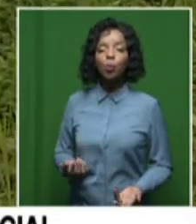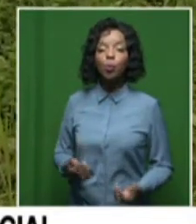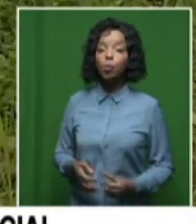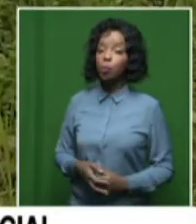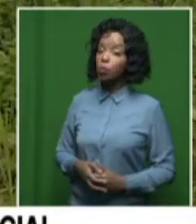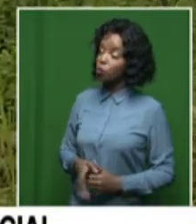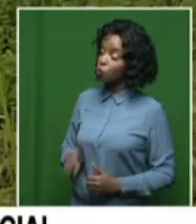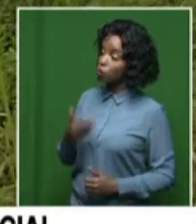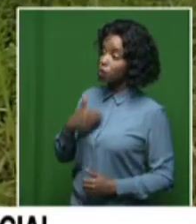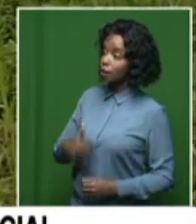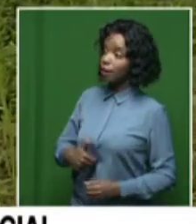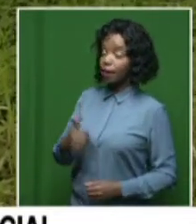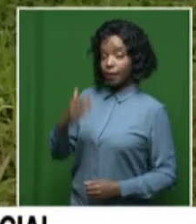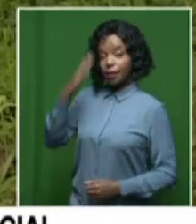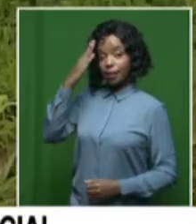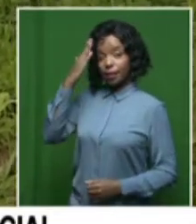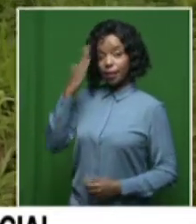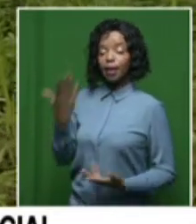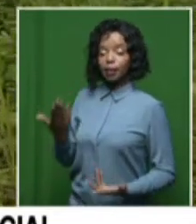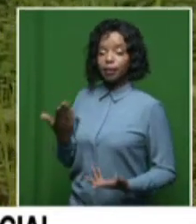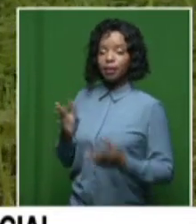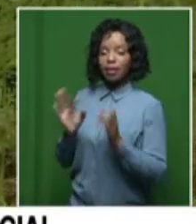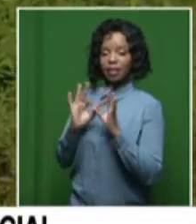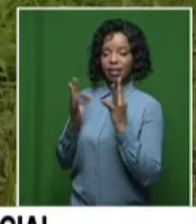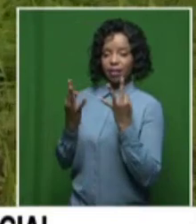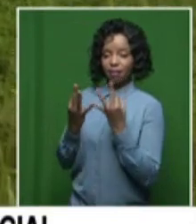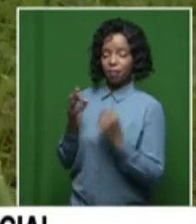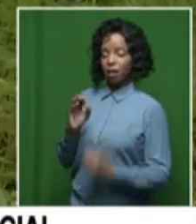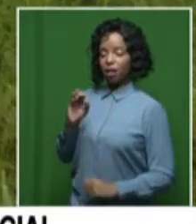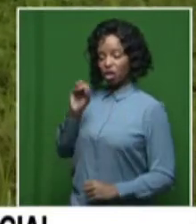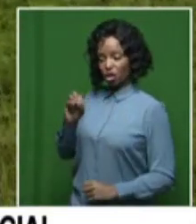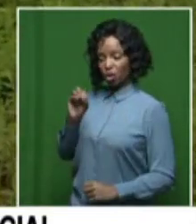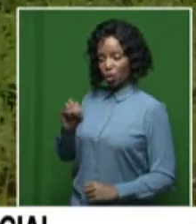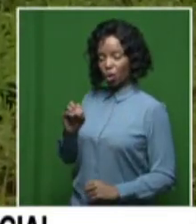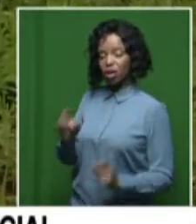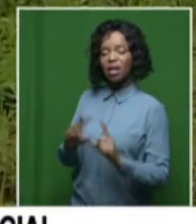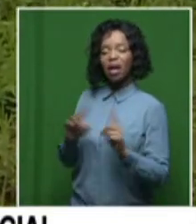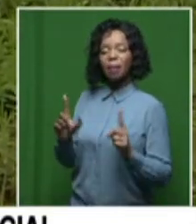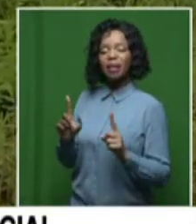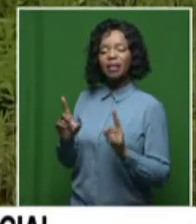Ngiyazi ukuthi nefamily ikhona banjani kodwa?